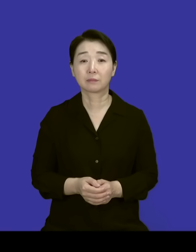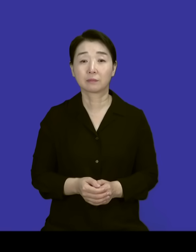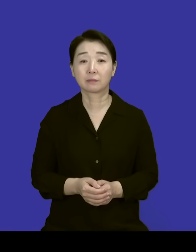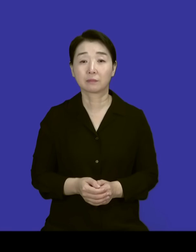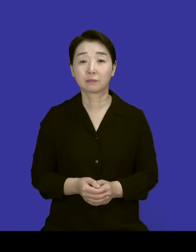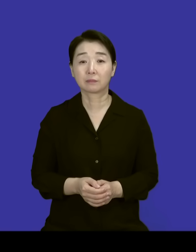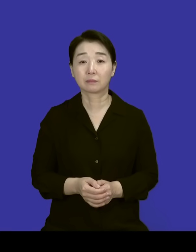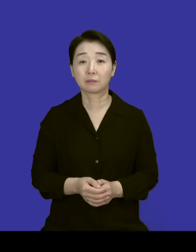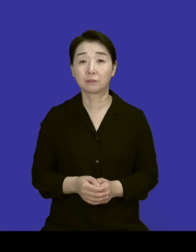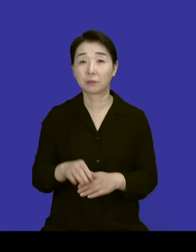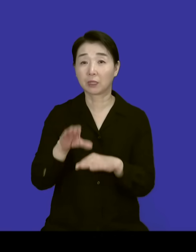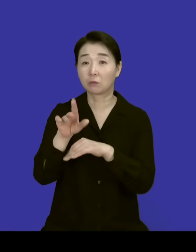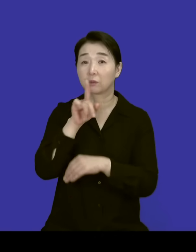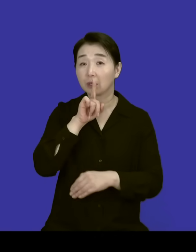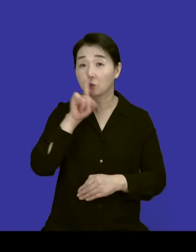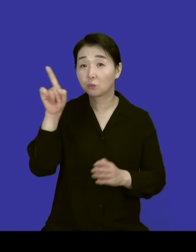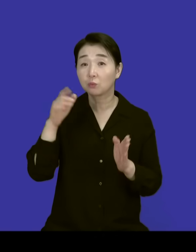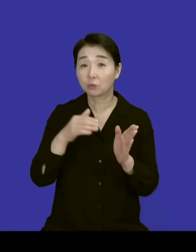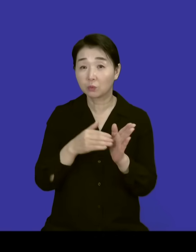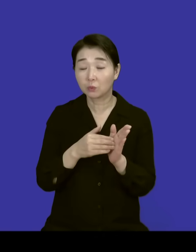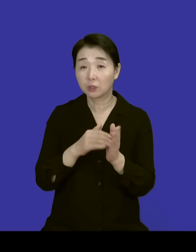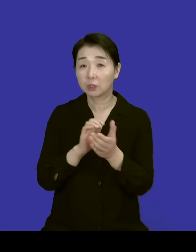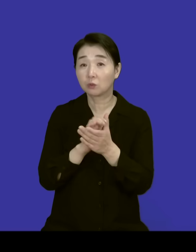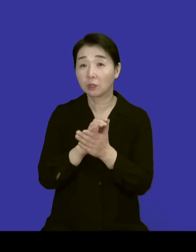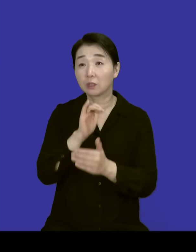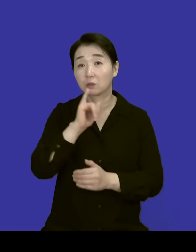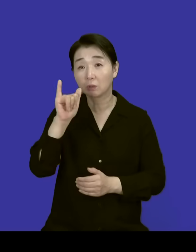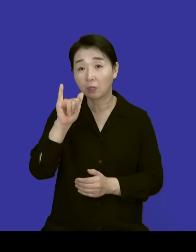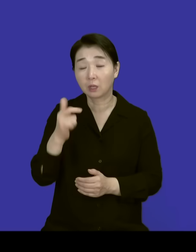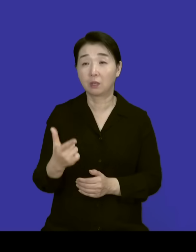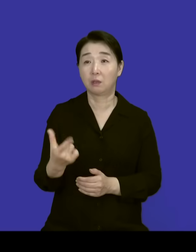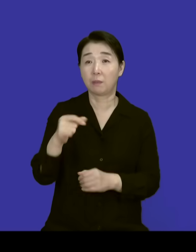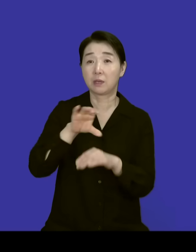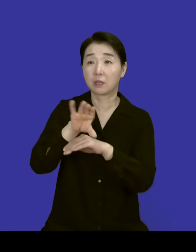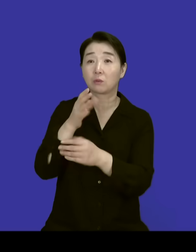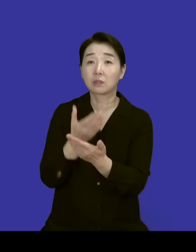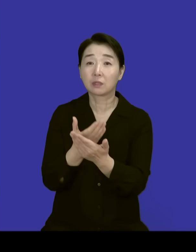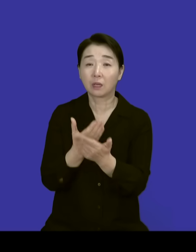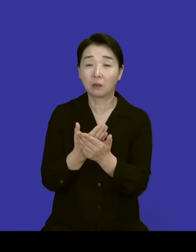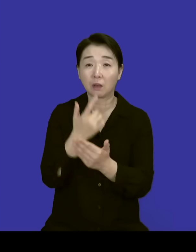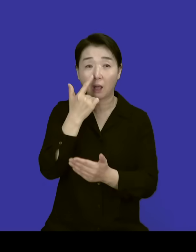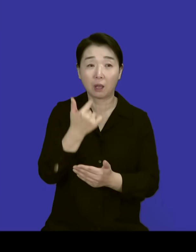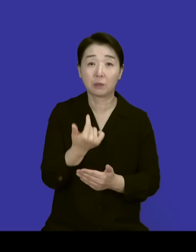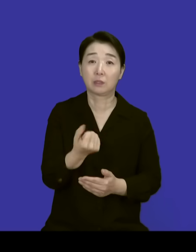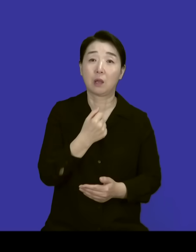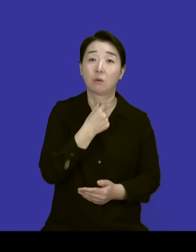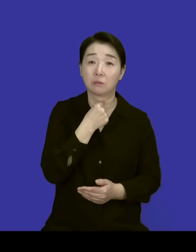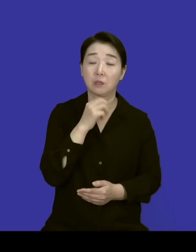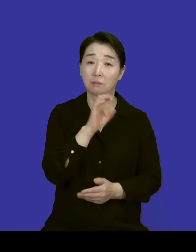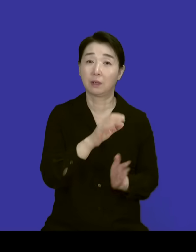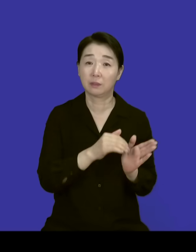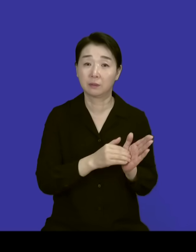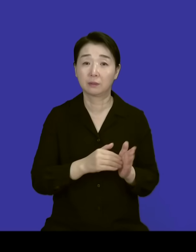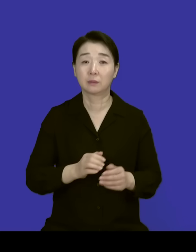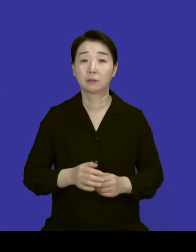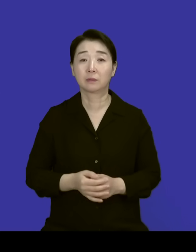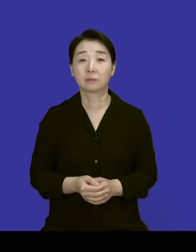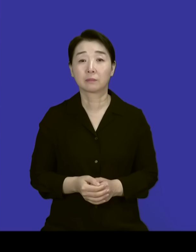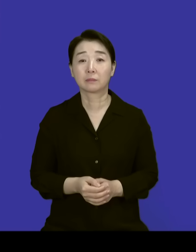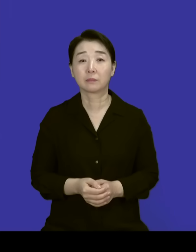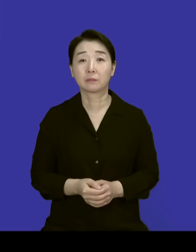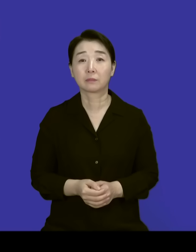바로 차를 주문하고 친구한테 전해가지고 그거 빨리 좀 빼줄 수 있냐. 아버지가 너무 갖고 싶다는데. 그래가지고